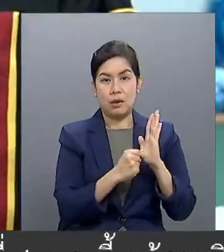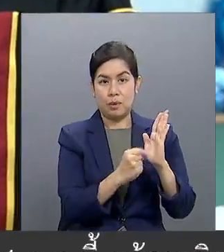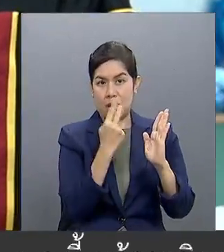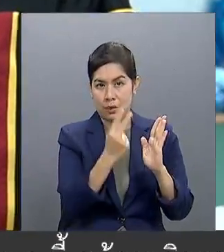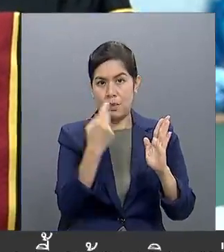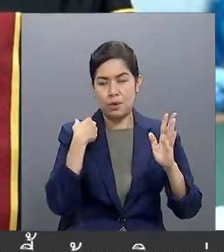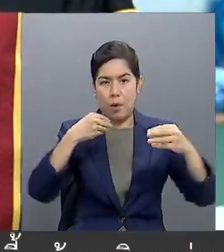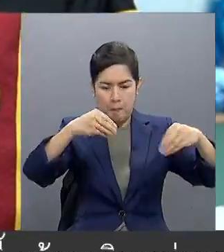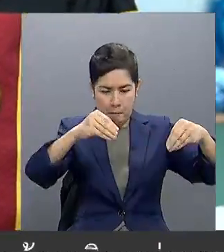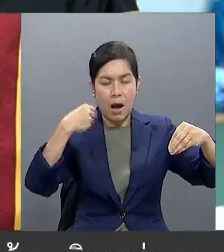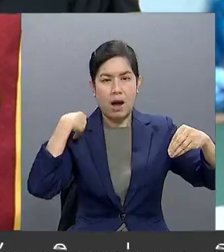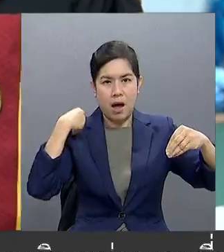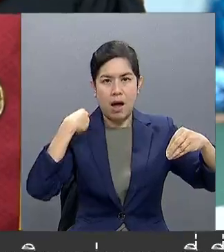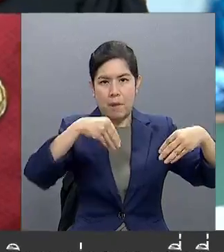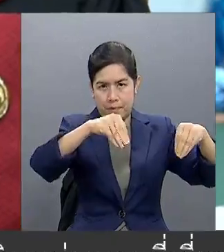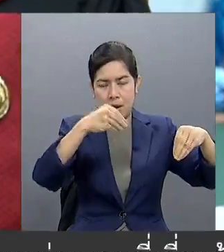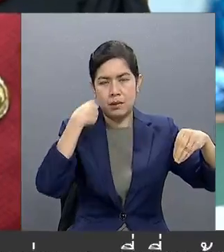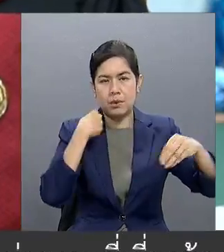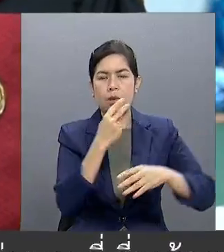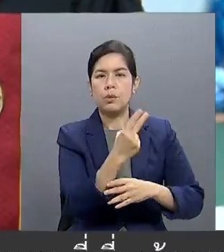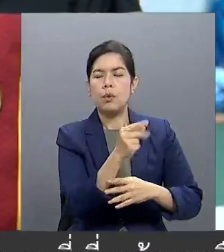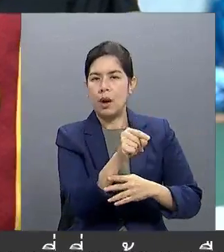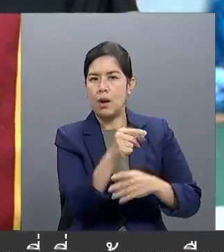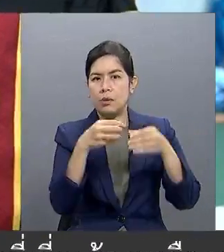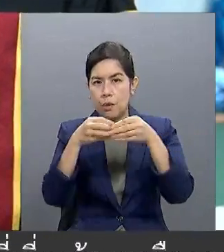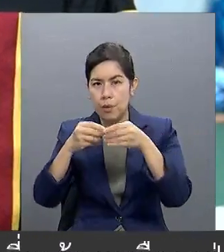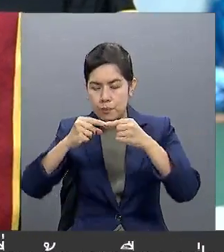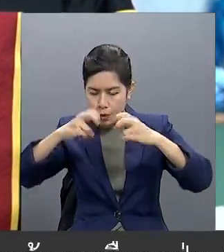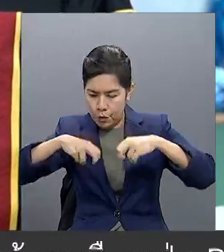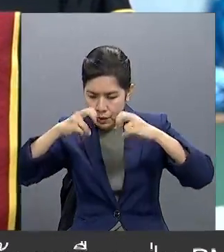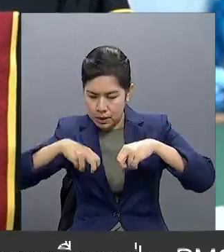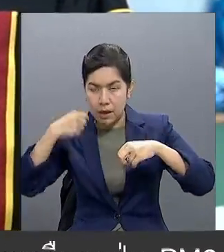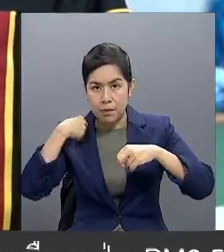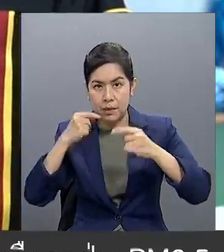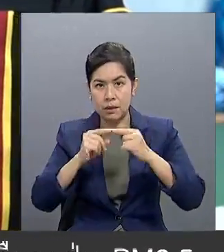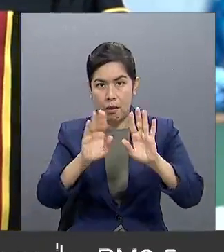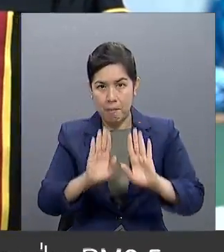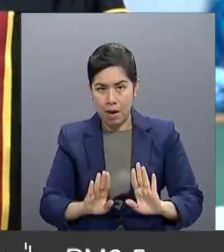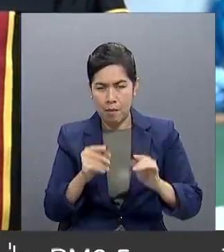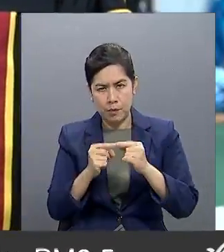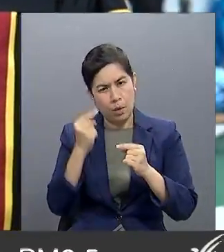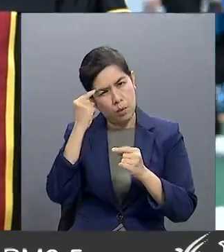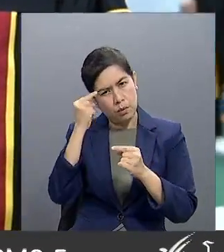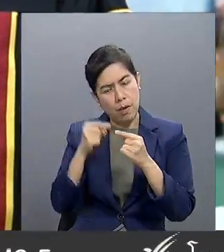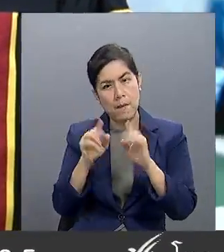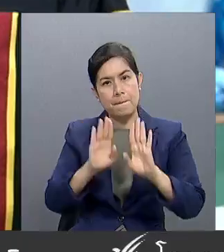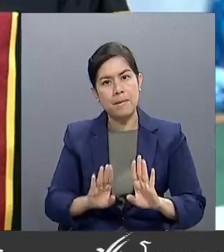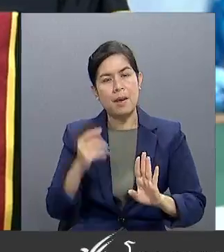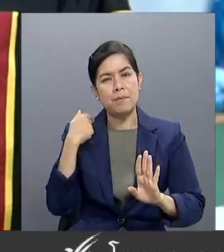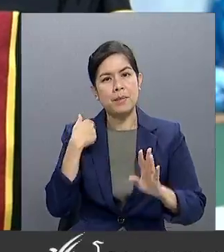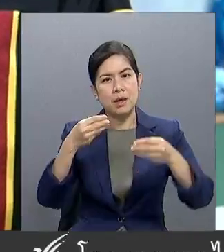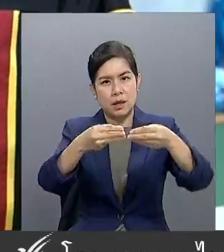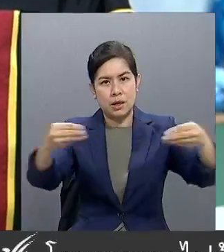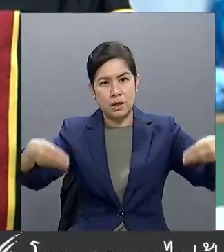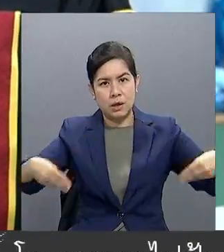มบัติที่เหมาะสมแล้วอะค่ะก็จะมีทีมวิจัยที่ทำการออกแบบผลิตภัณฑ์ค่ะ ช่นออกแบบเป็นปกปริญญาชุดครุย